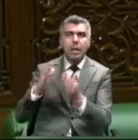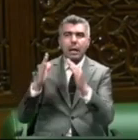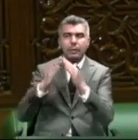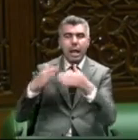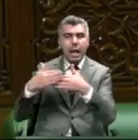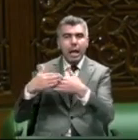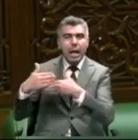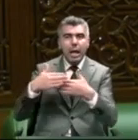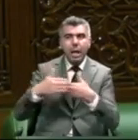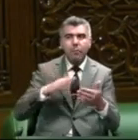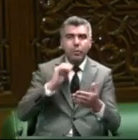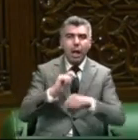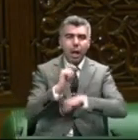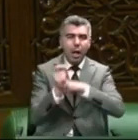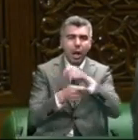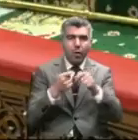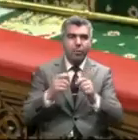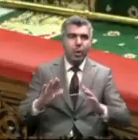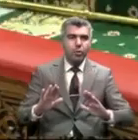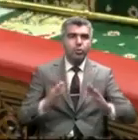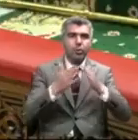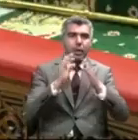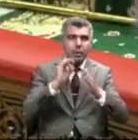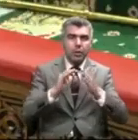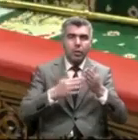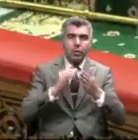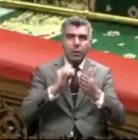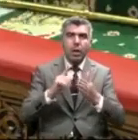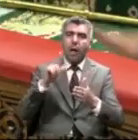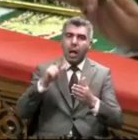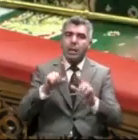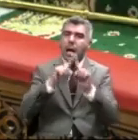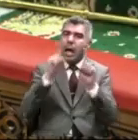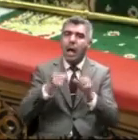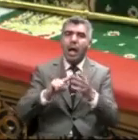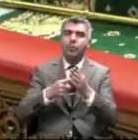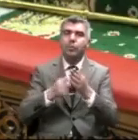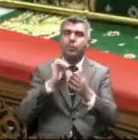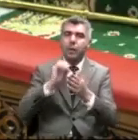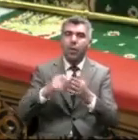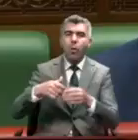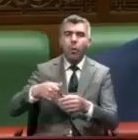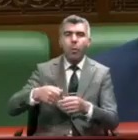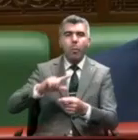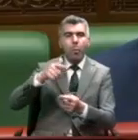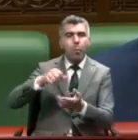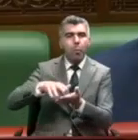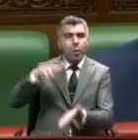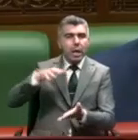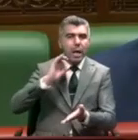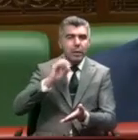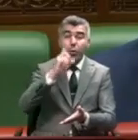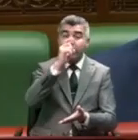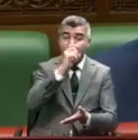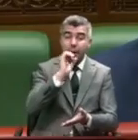كل المناطق القرويه والجبليه حتى في التلفاز الجبل كتلقى مول الحانوت اللي هو كيوصل البوطه ظروف صعبه